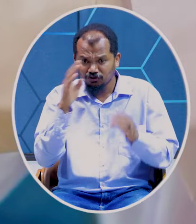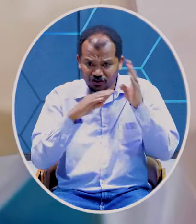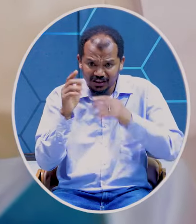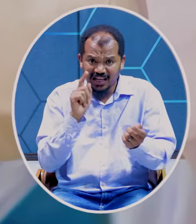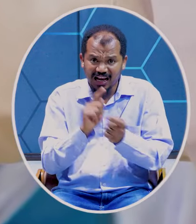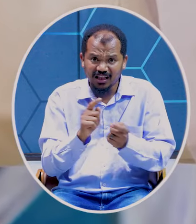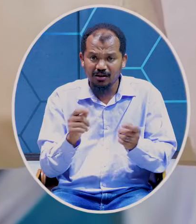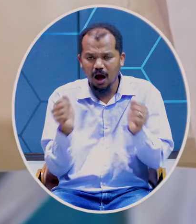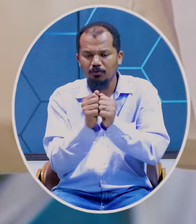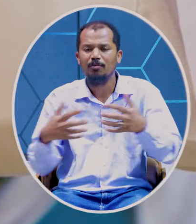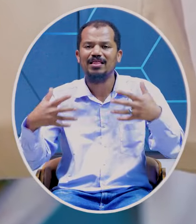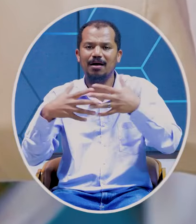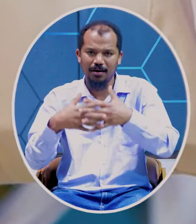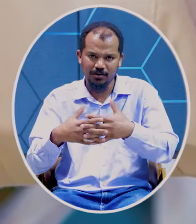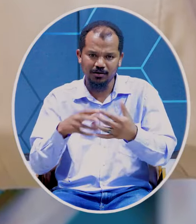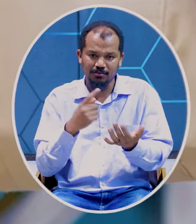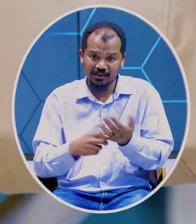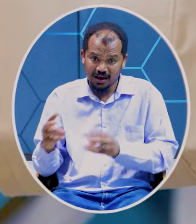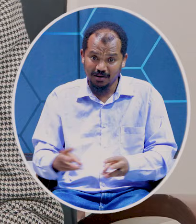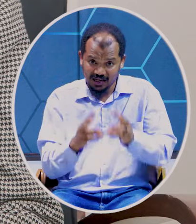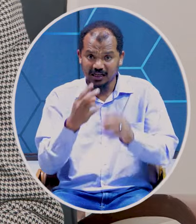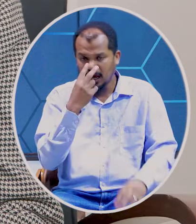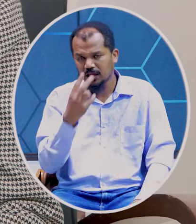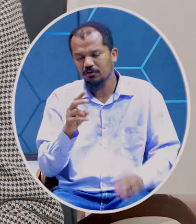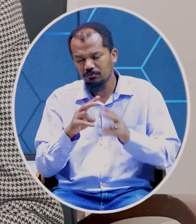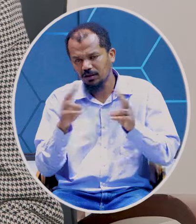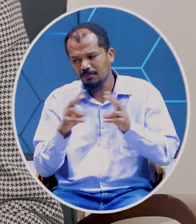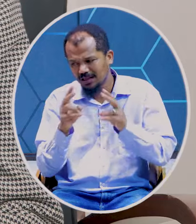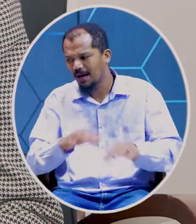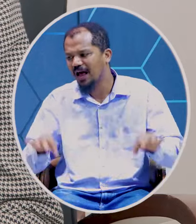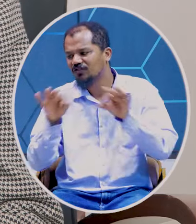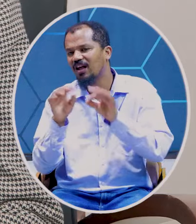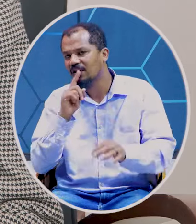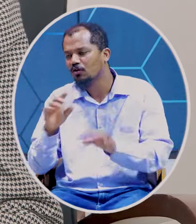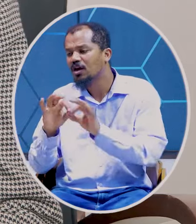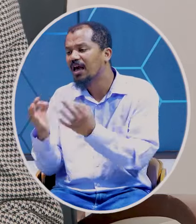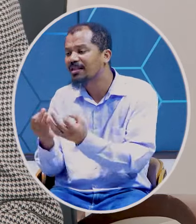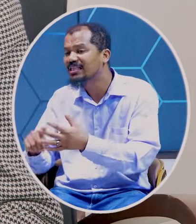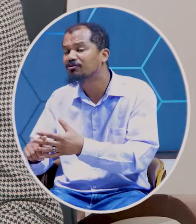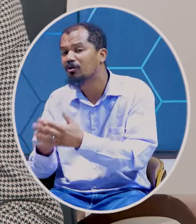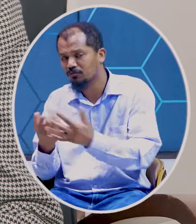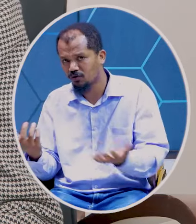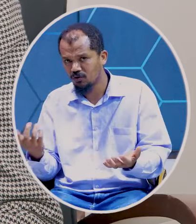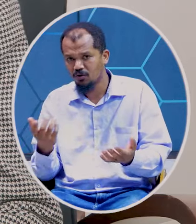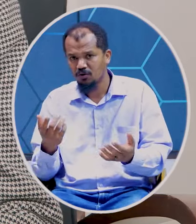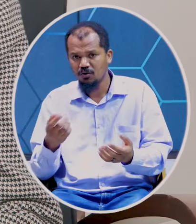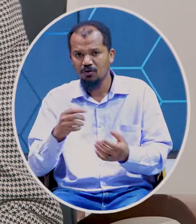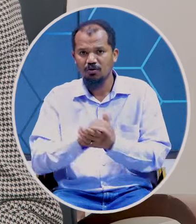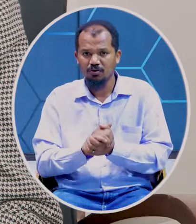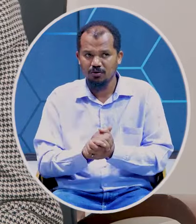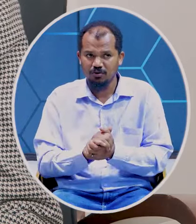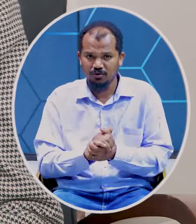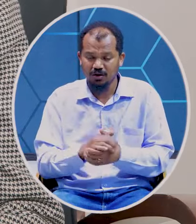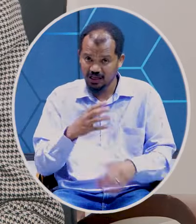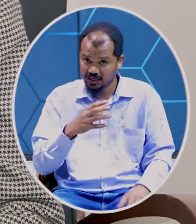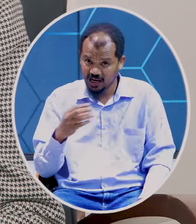አብረን መተባበርና በዛ መልኩ ካየነው በጣም በጣም አስፈላጊ ነው። ከቤተሰብ ጀምሮ ነው ከባለ